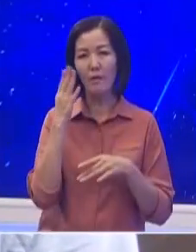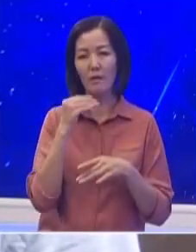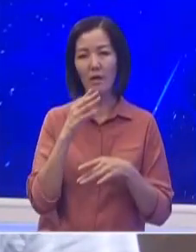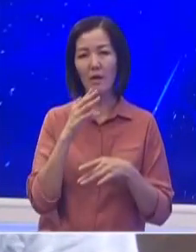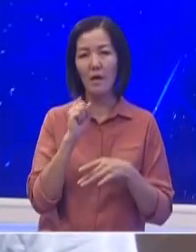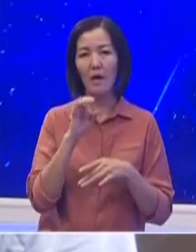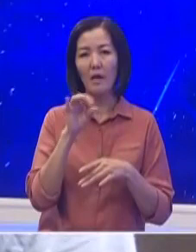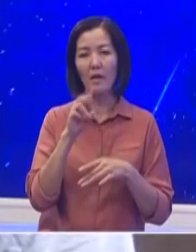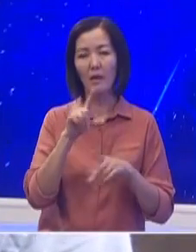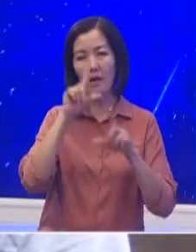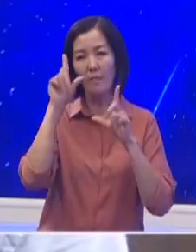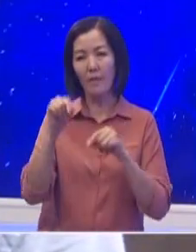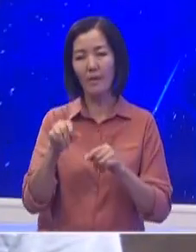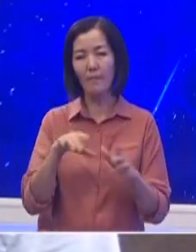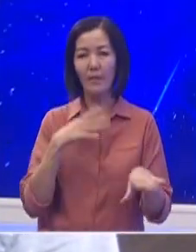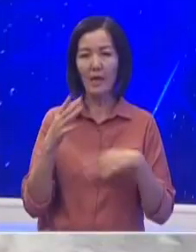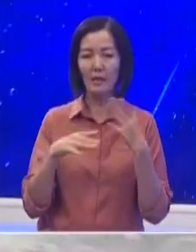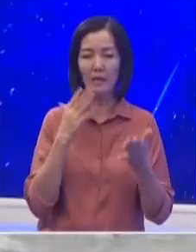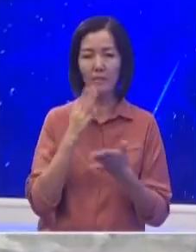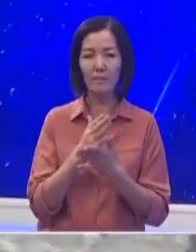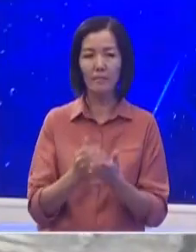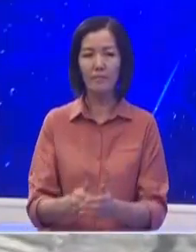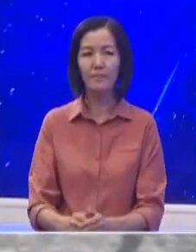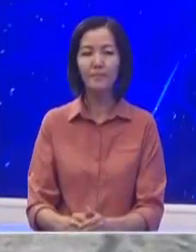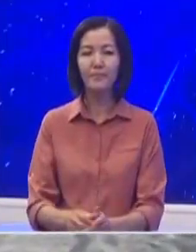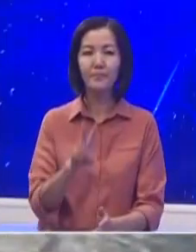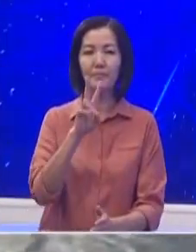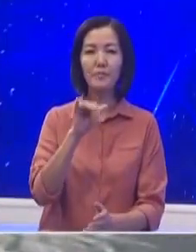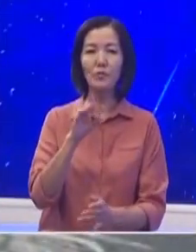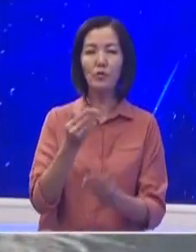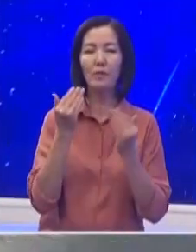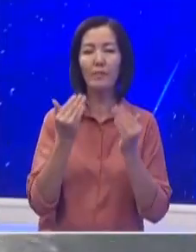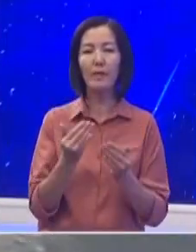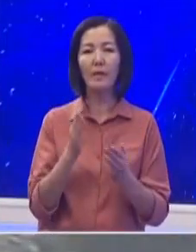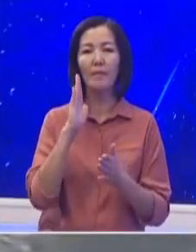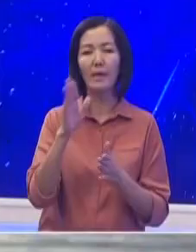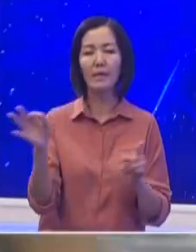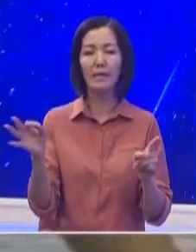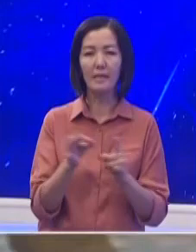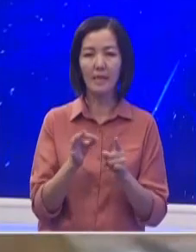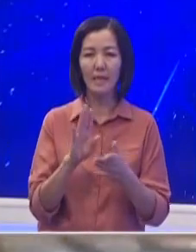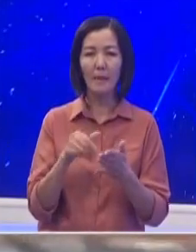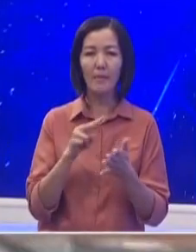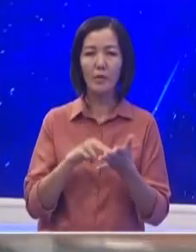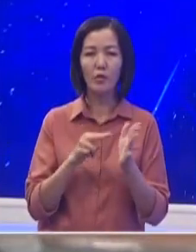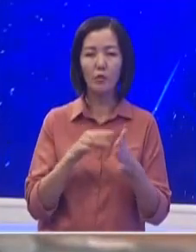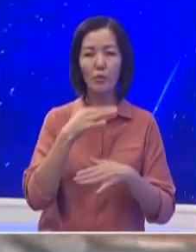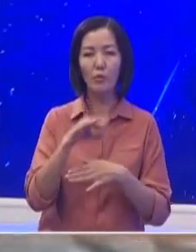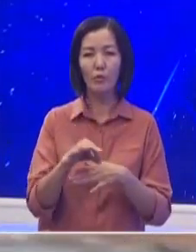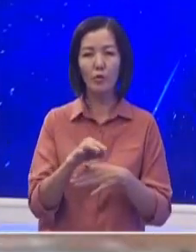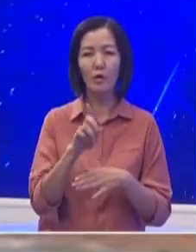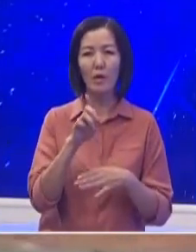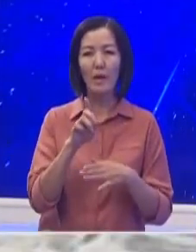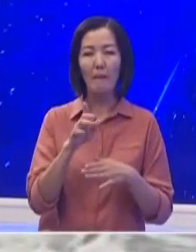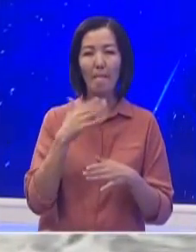аренада жағы кілемде дайындаламын. Нұржан Нұрбековтың биылғы алдына қойған басты жоспары күзде Болгарияда